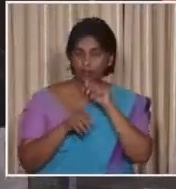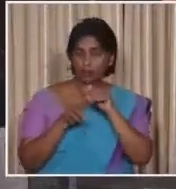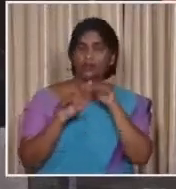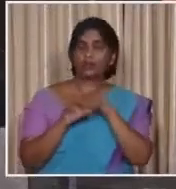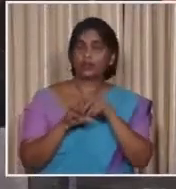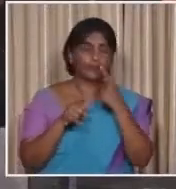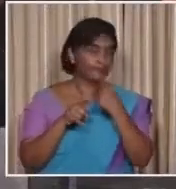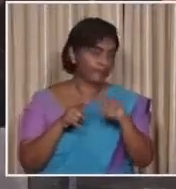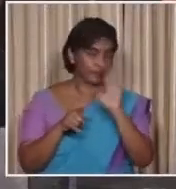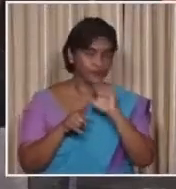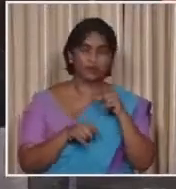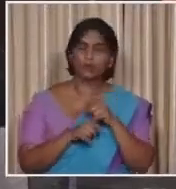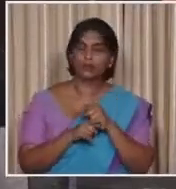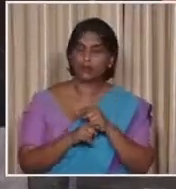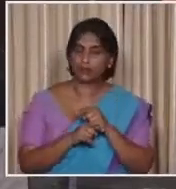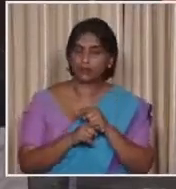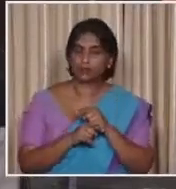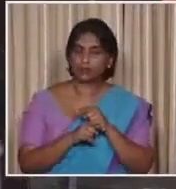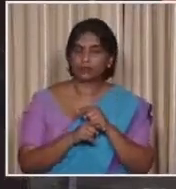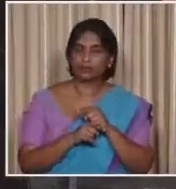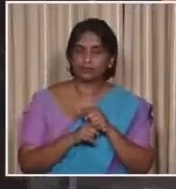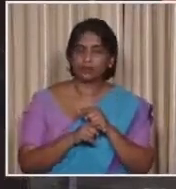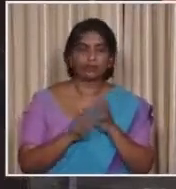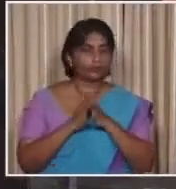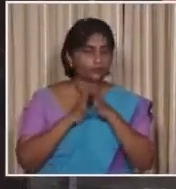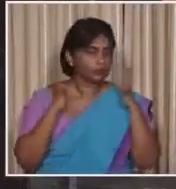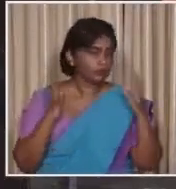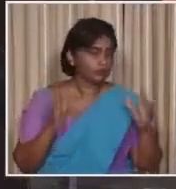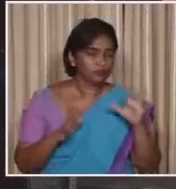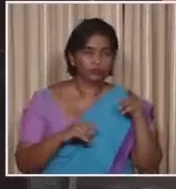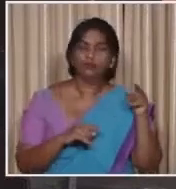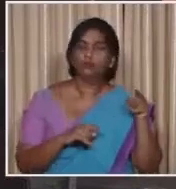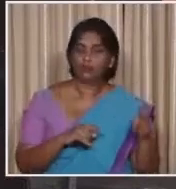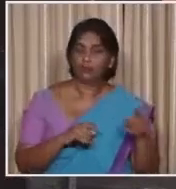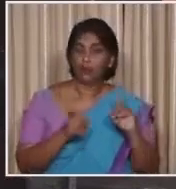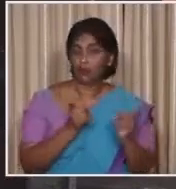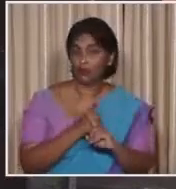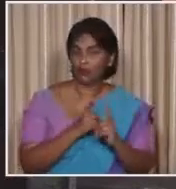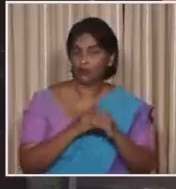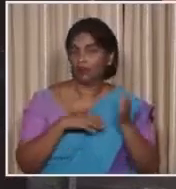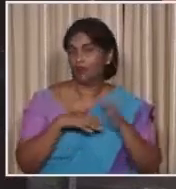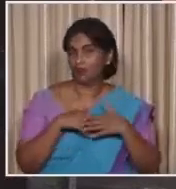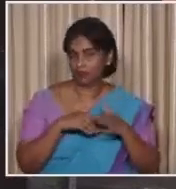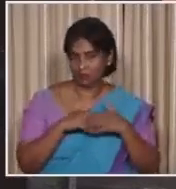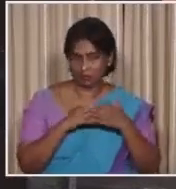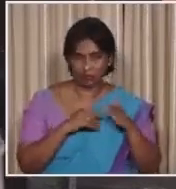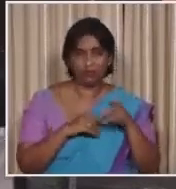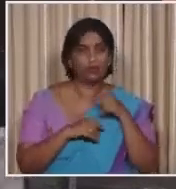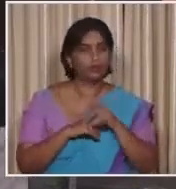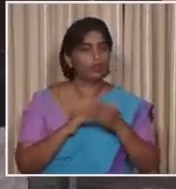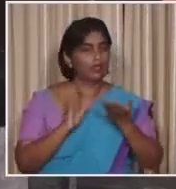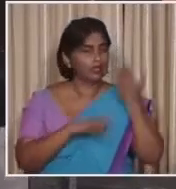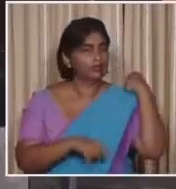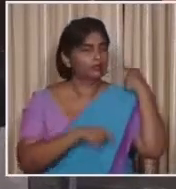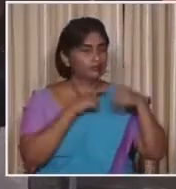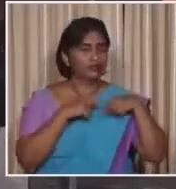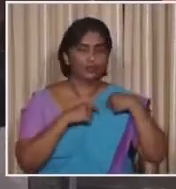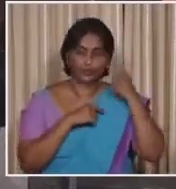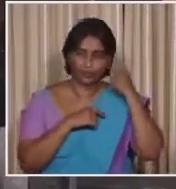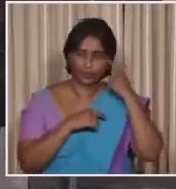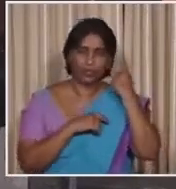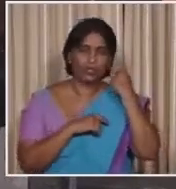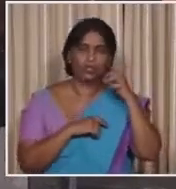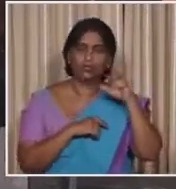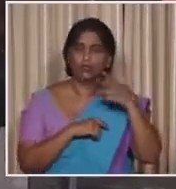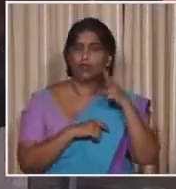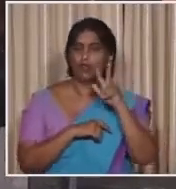மாத்திரமல்லாமல் மிகவும் உக்கிரமாக இந்த நாட்டிலே போர் புரிந்த வரலாறுகள் எல்லாம் இருக்கின்றது. 87 ஆண்டு ஆடி